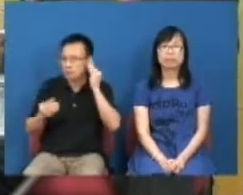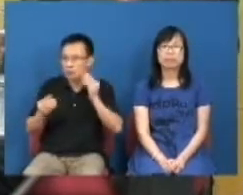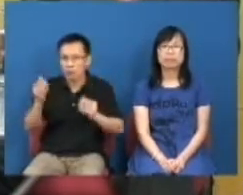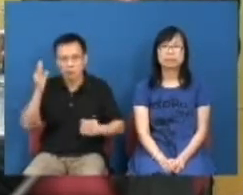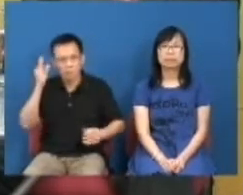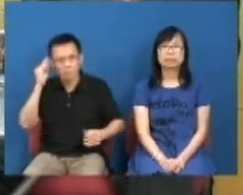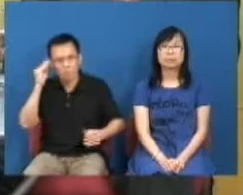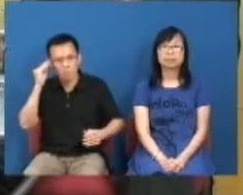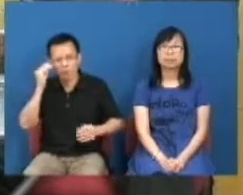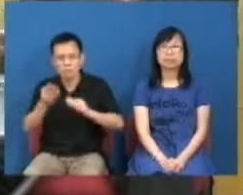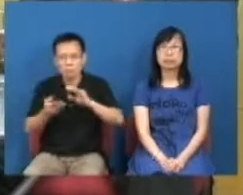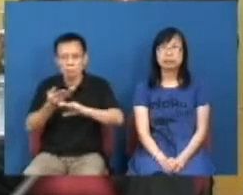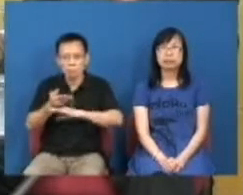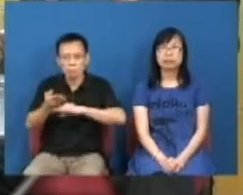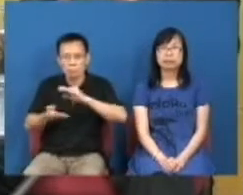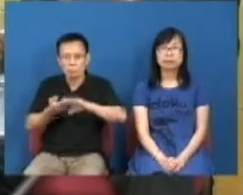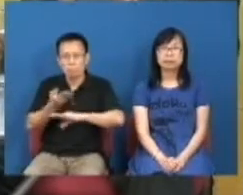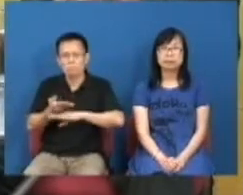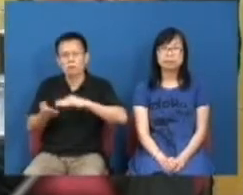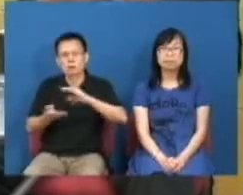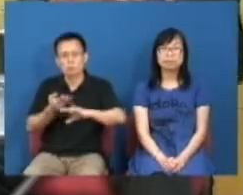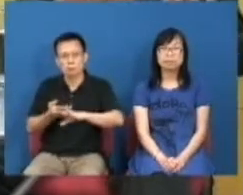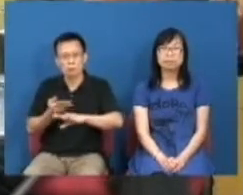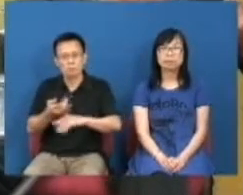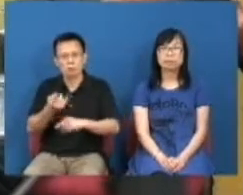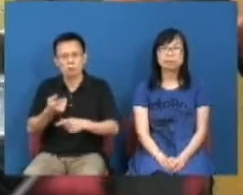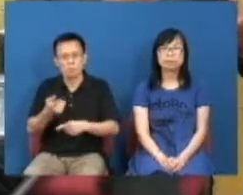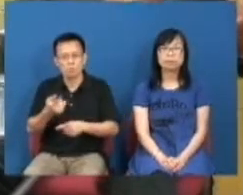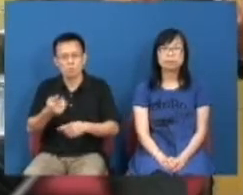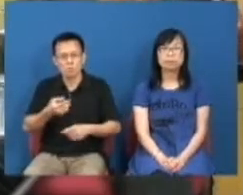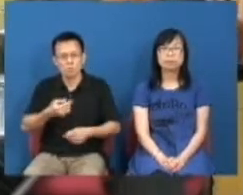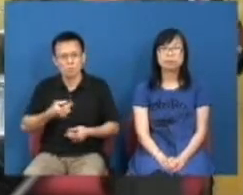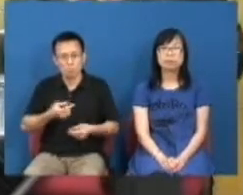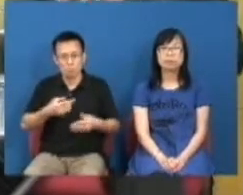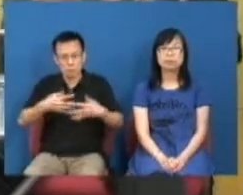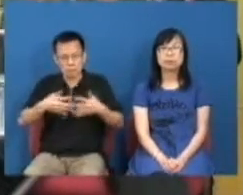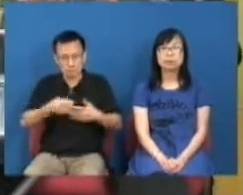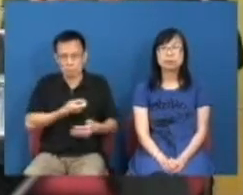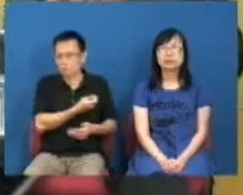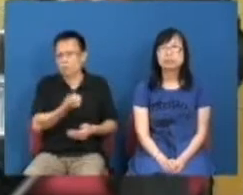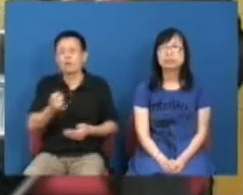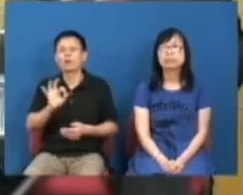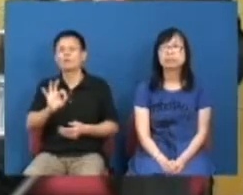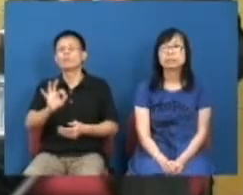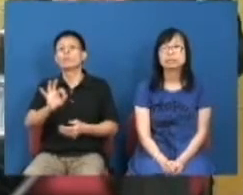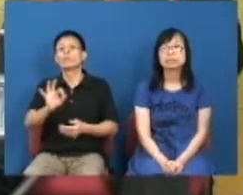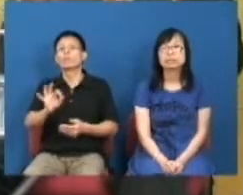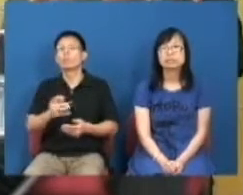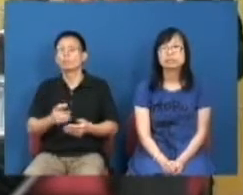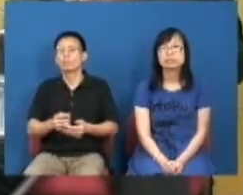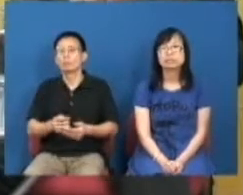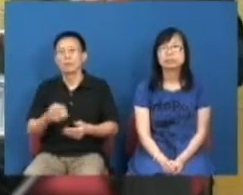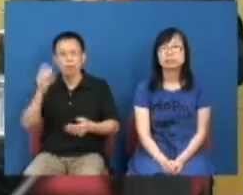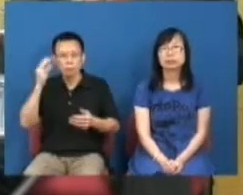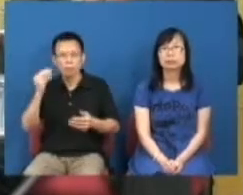都係呢啲嘢，都係聽呢啲嘢啊！但係佢身邊仲未曾有一啲佢值得要去調解嘅個案，咁聽完